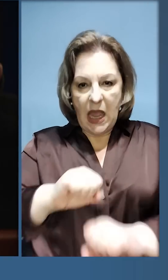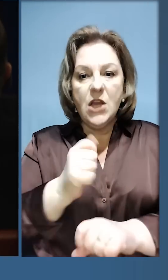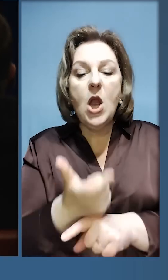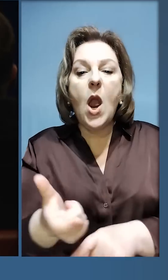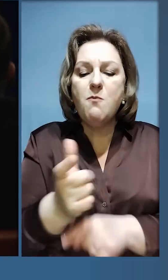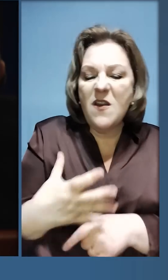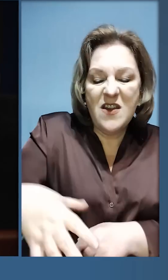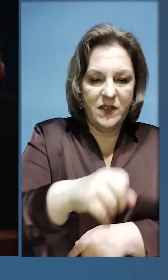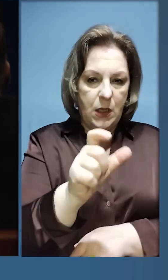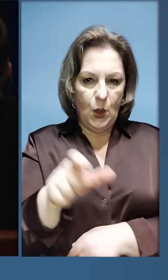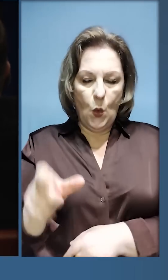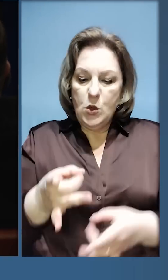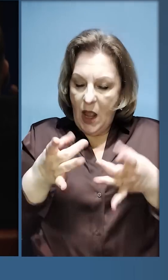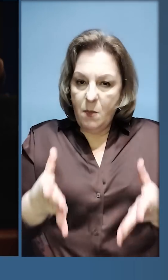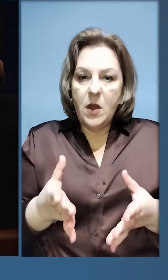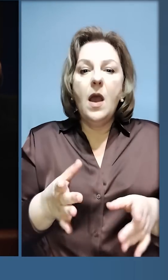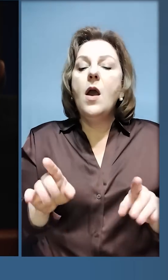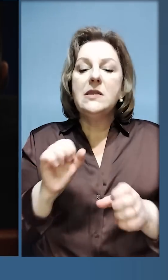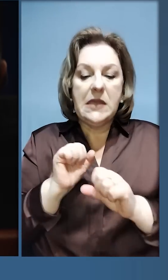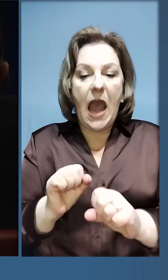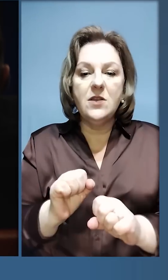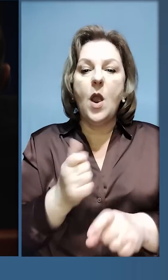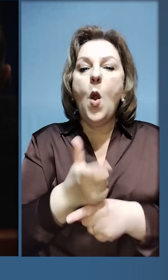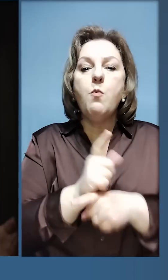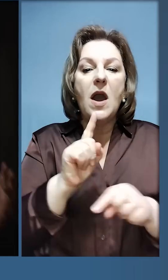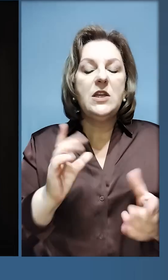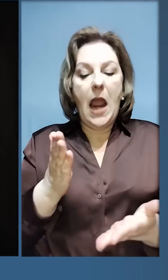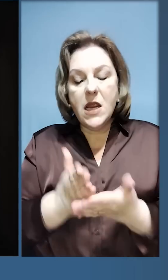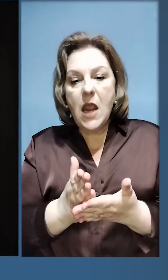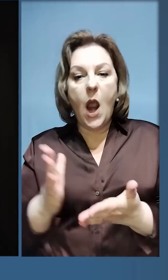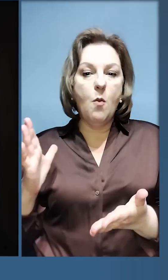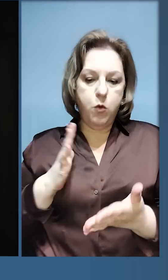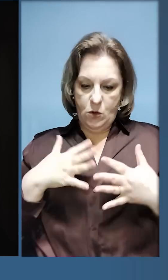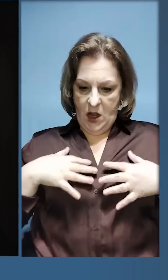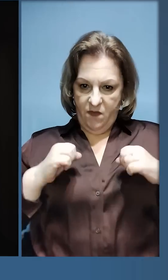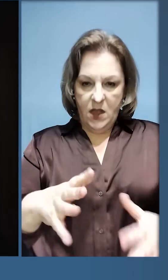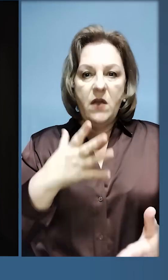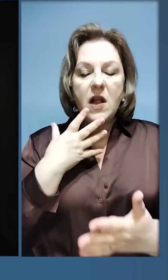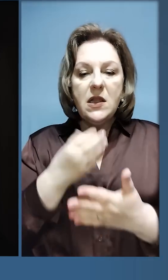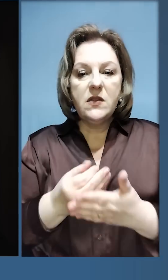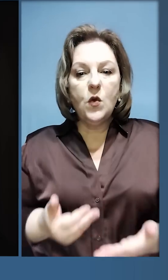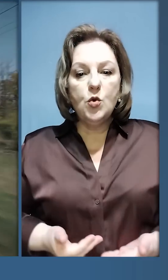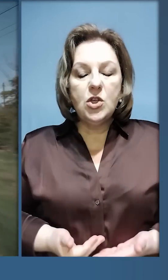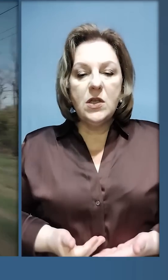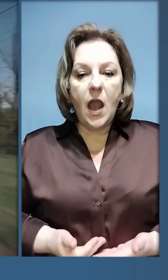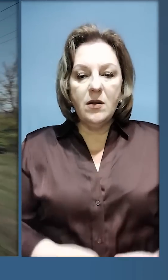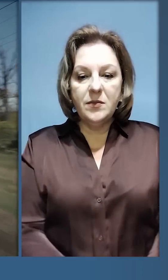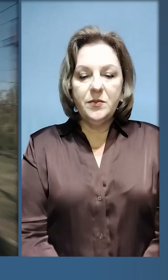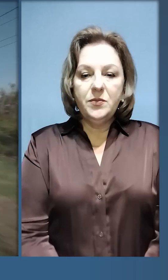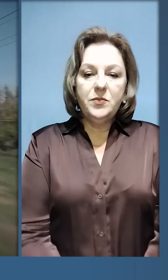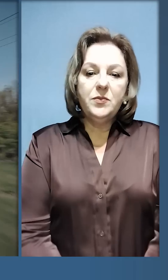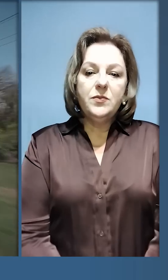люди захищали більше, ніж у них є і було, і віддавали своє життя.